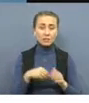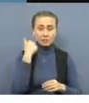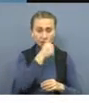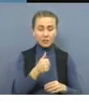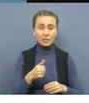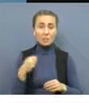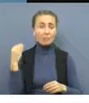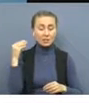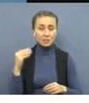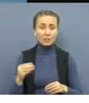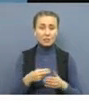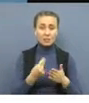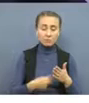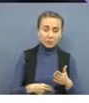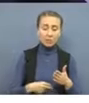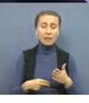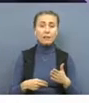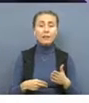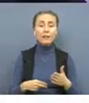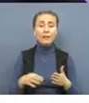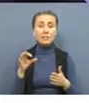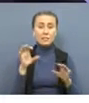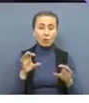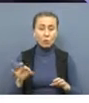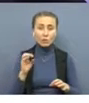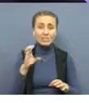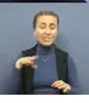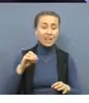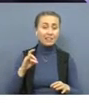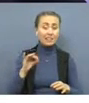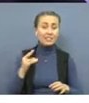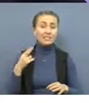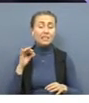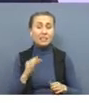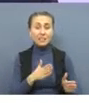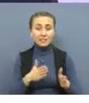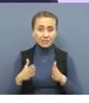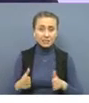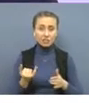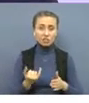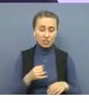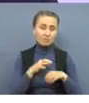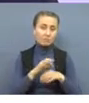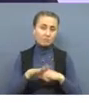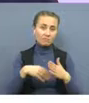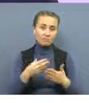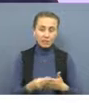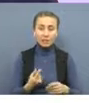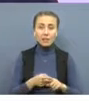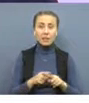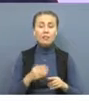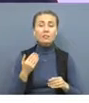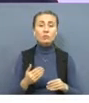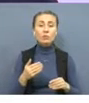о стандартизации. Он ратифицирован. С тех пор работа по стандартизации ведется организованно. Сегодня в учреждениях внедряются